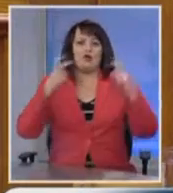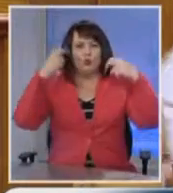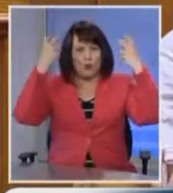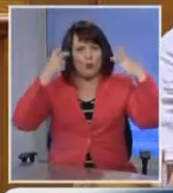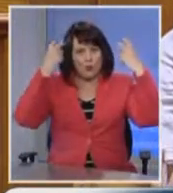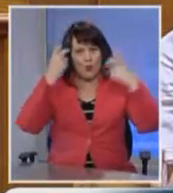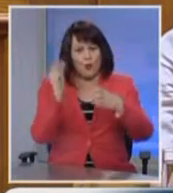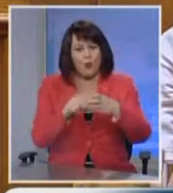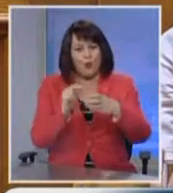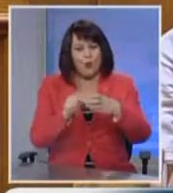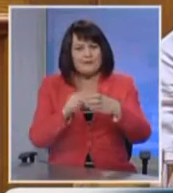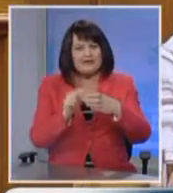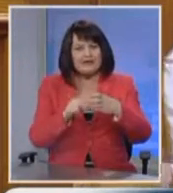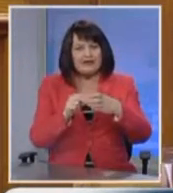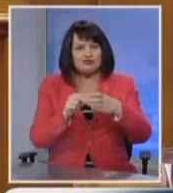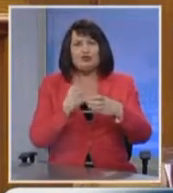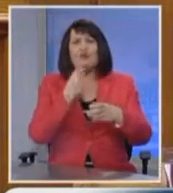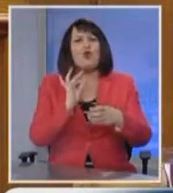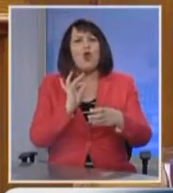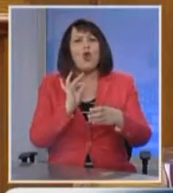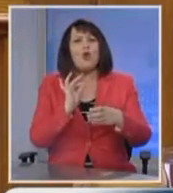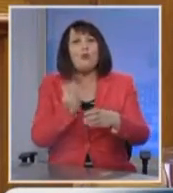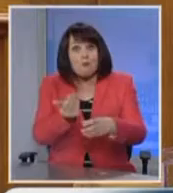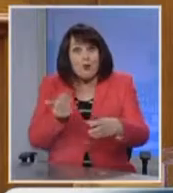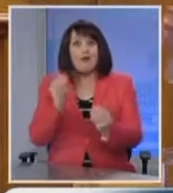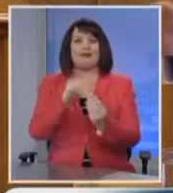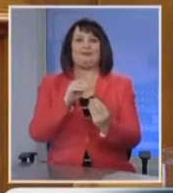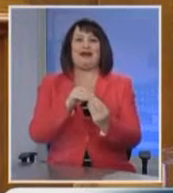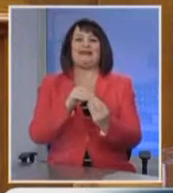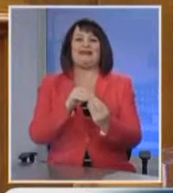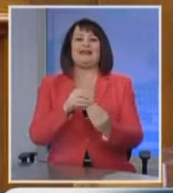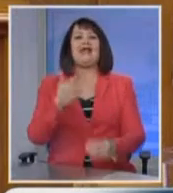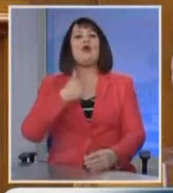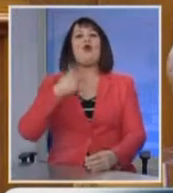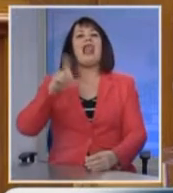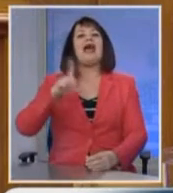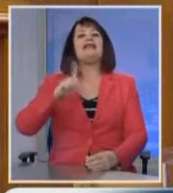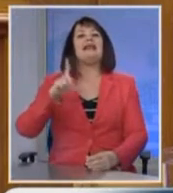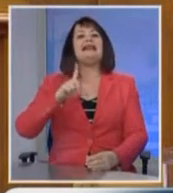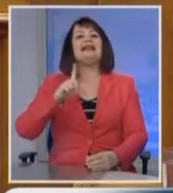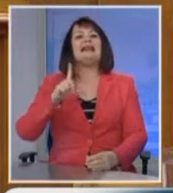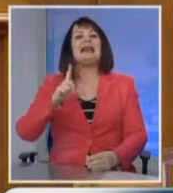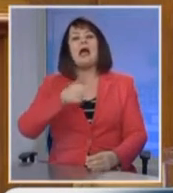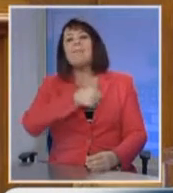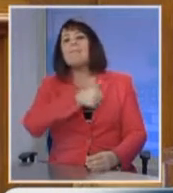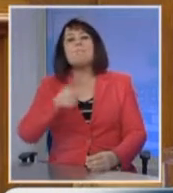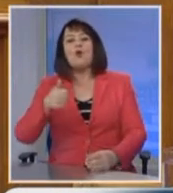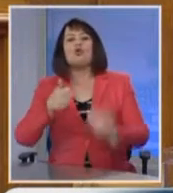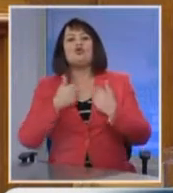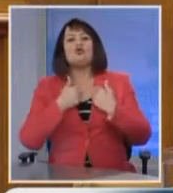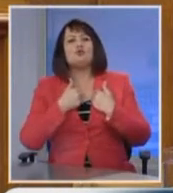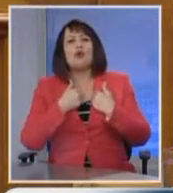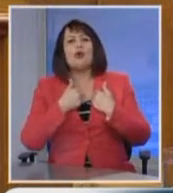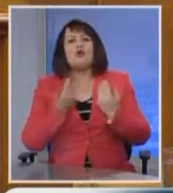έρθει το Πάσχα πιο γρήγορα. Και εγώ είμαι ένας από αυτούς. Στα λατινικά είμαι ένας πολιτικά μοριτούρος.